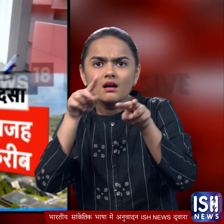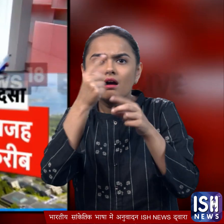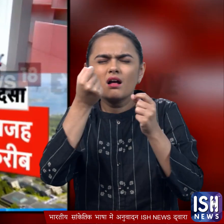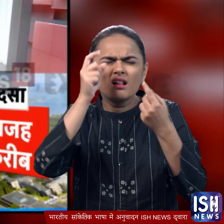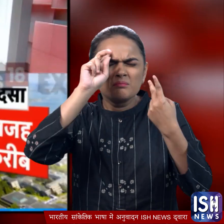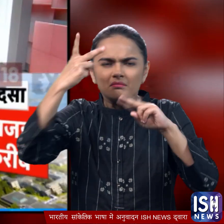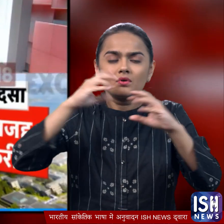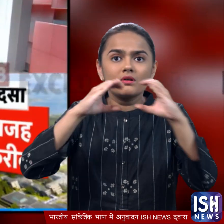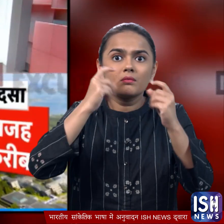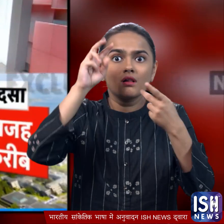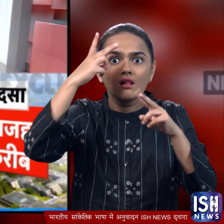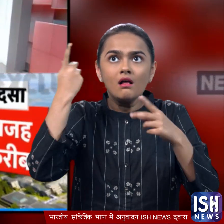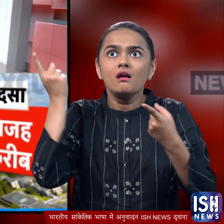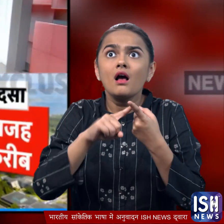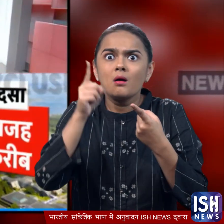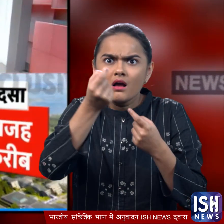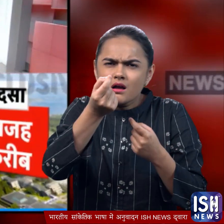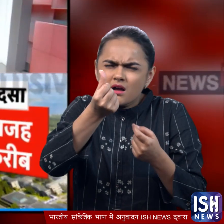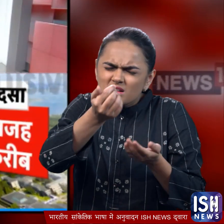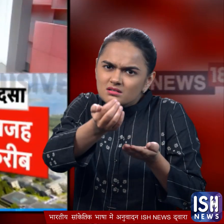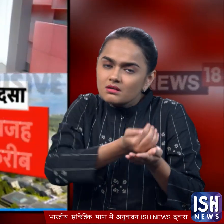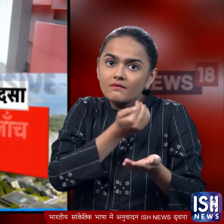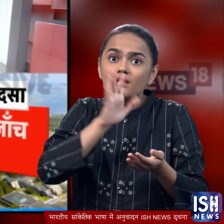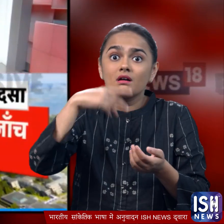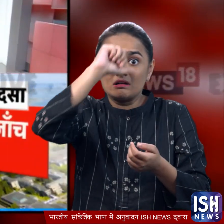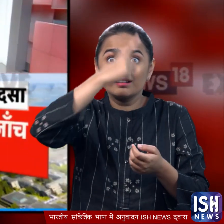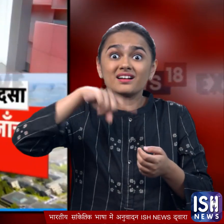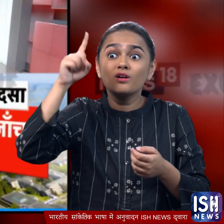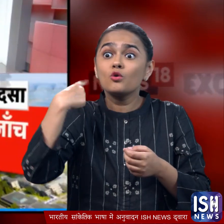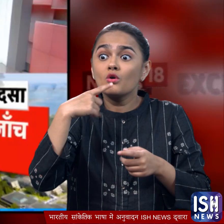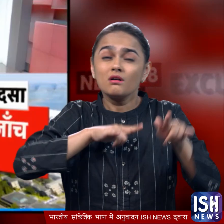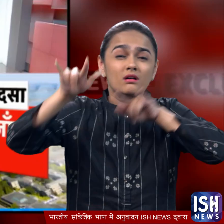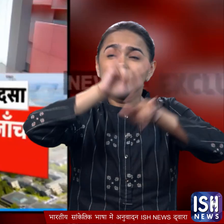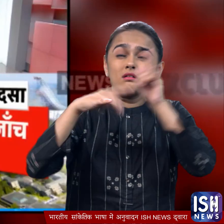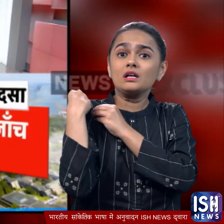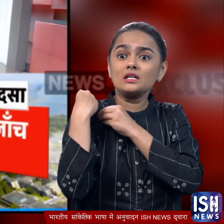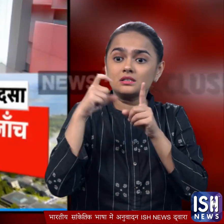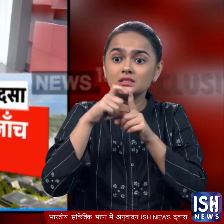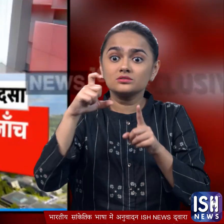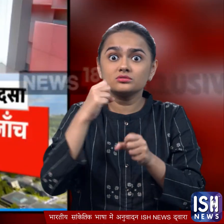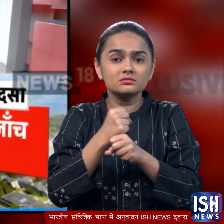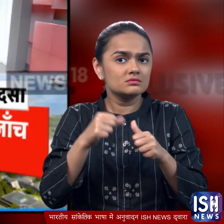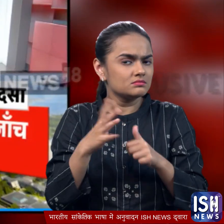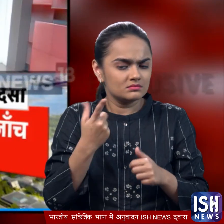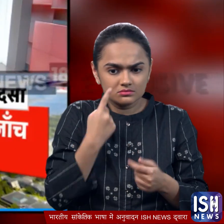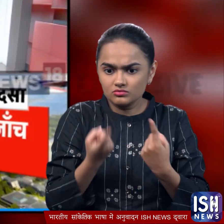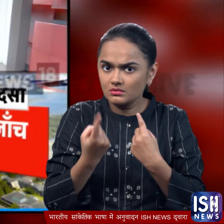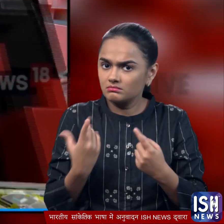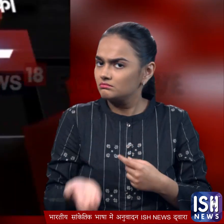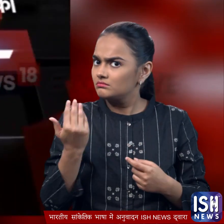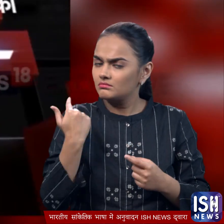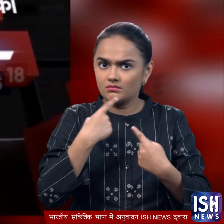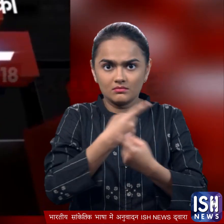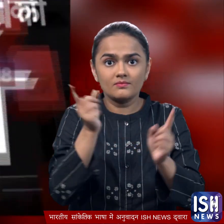किसी गलतफहमी की वजह से ये नौबत आ गई थी, जिसके बाद देश में विमानों का संचालन संभालने वाले डीजीसीए ने इसकी जांच के आदेश दे